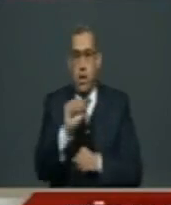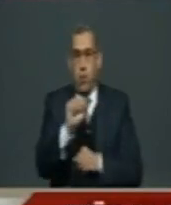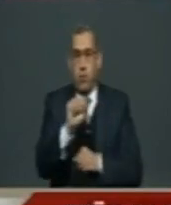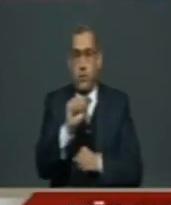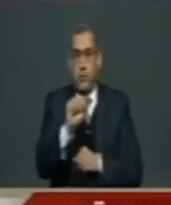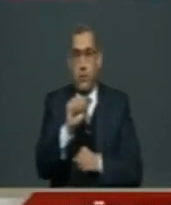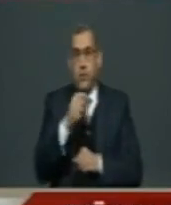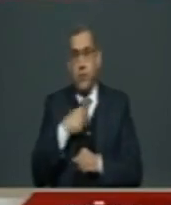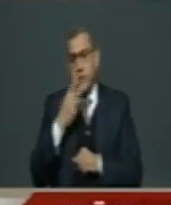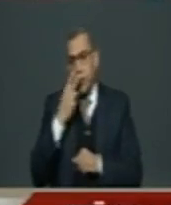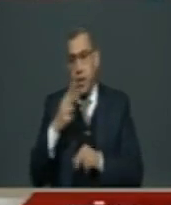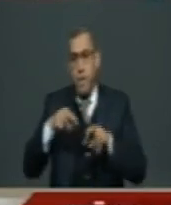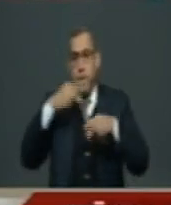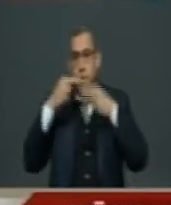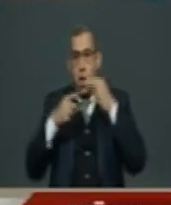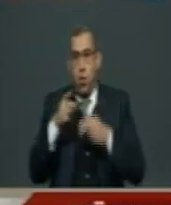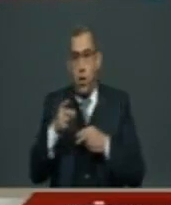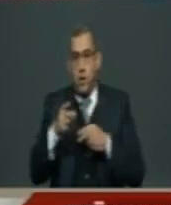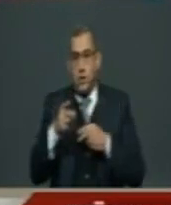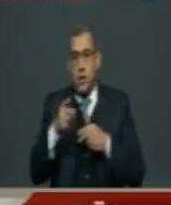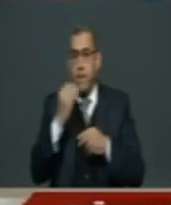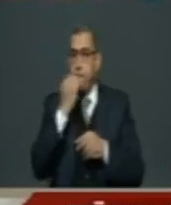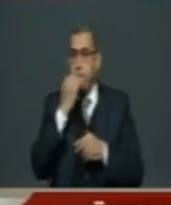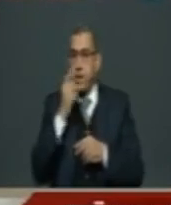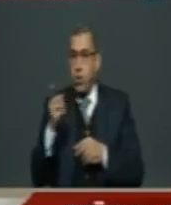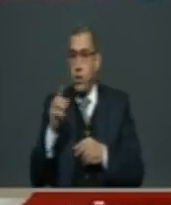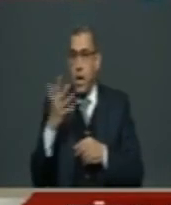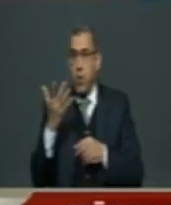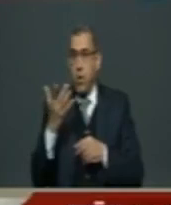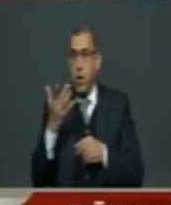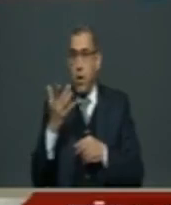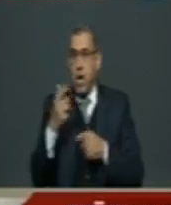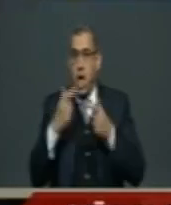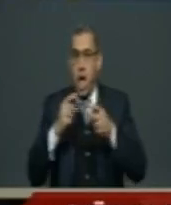بصينا للمكرونة، لو جينا بصينا للبسكويت، لو بصينا للخبز، لو جينا